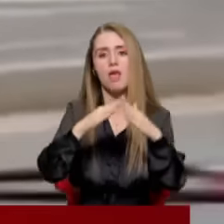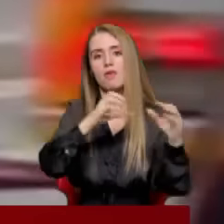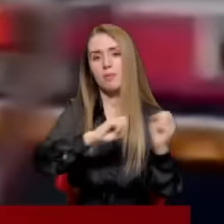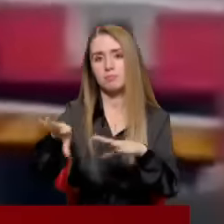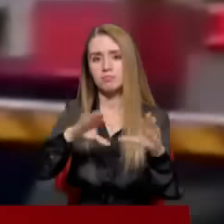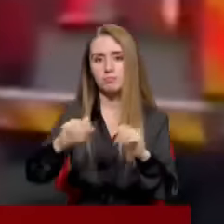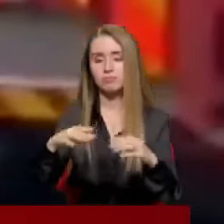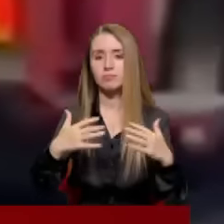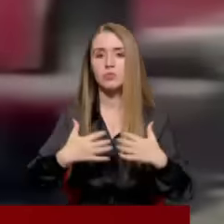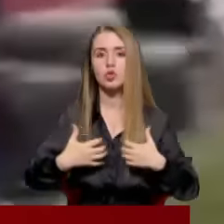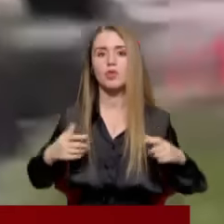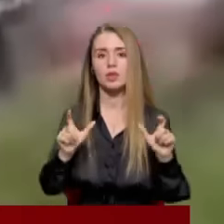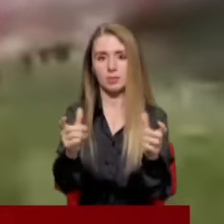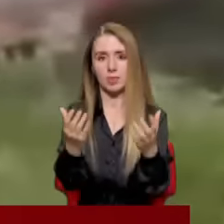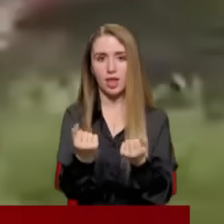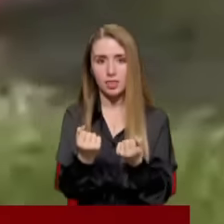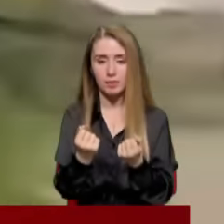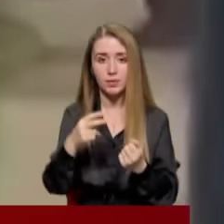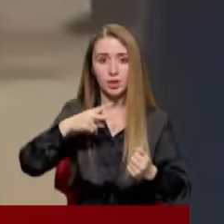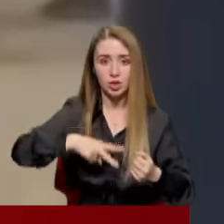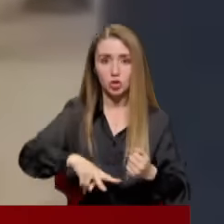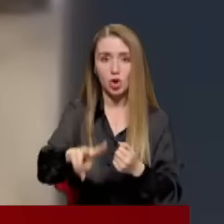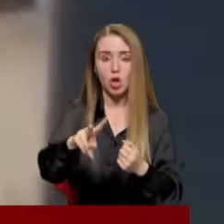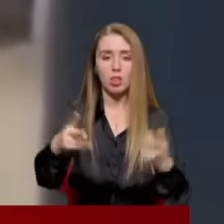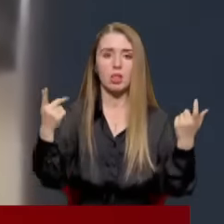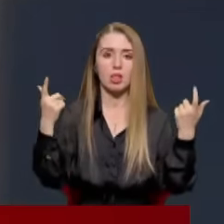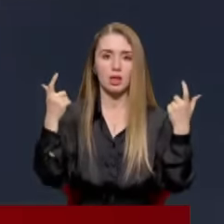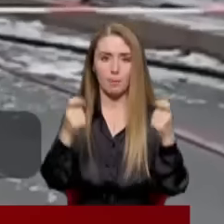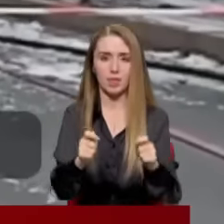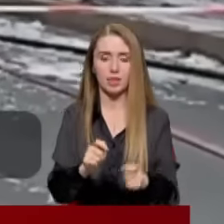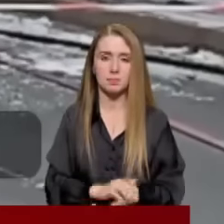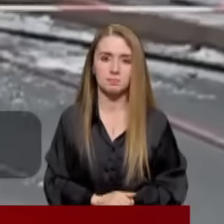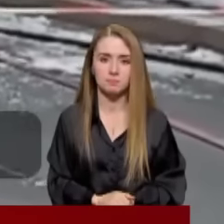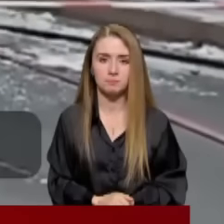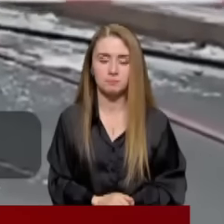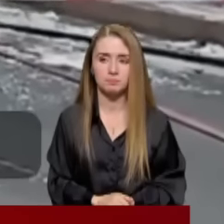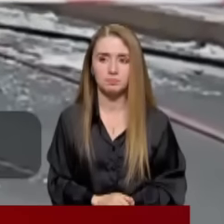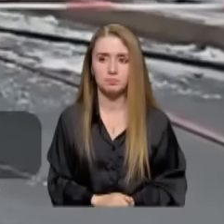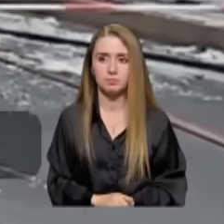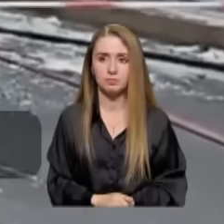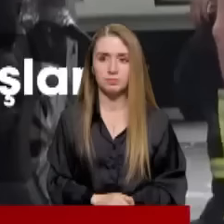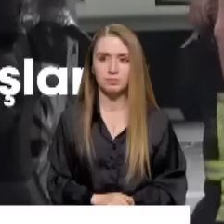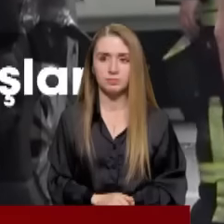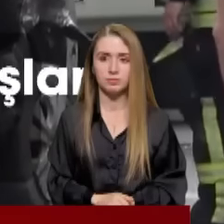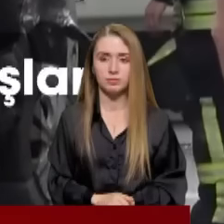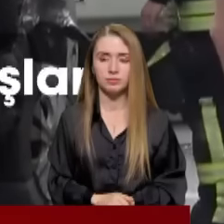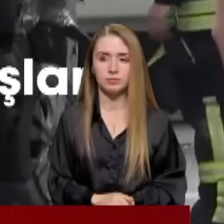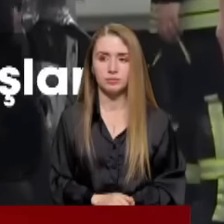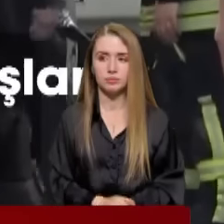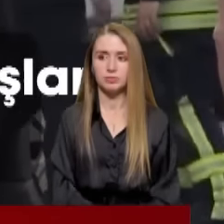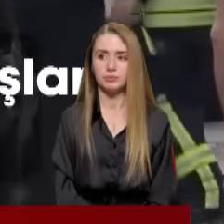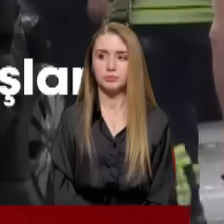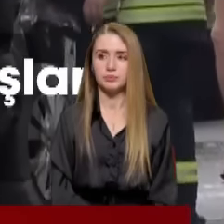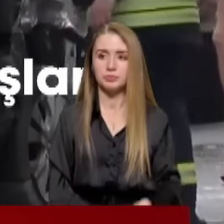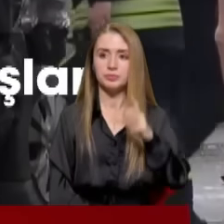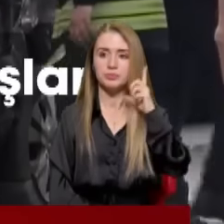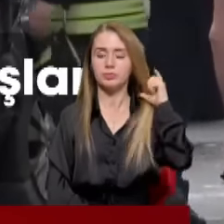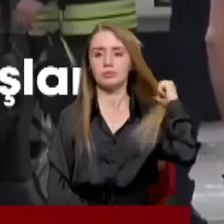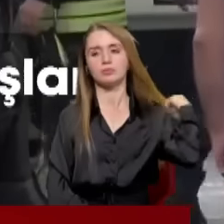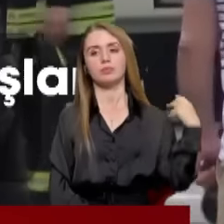edildi. Güvenlik tedbirleri alındı. Yol çift yönlü trafiğe kapatıldı. Hadi yolu boşaltalım arkadaşlar. Herhangi bir sıkıntı olmaz değil